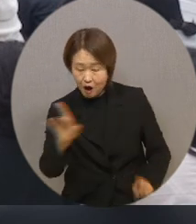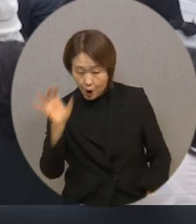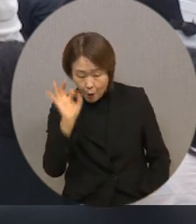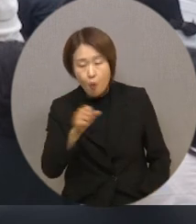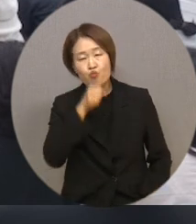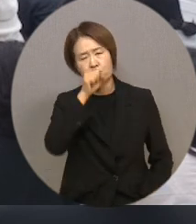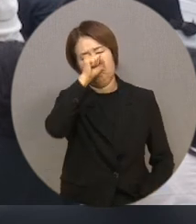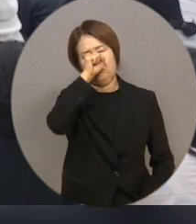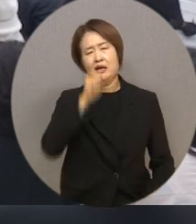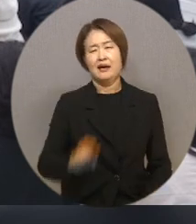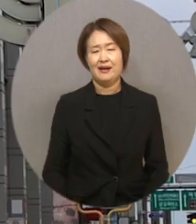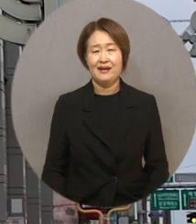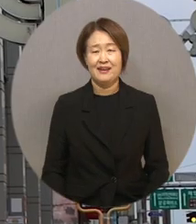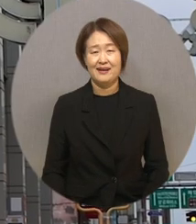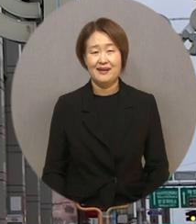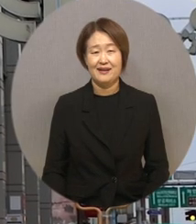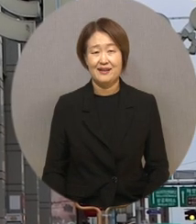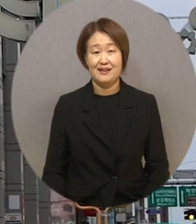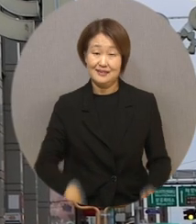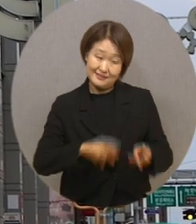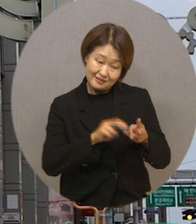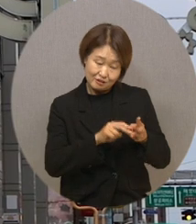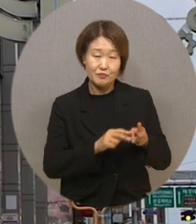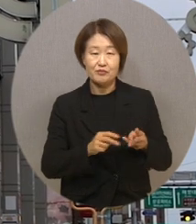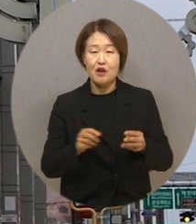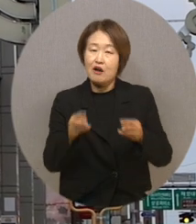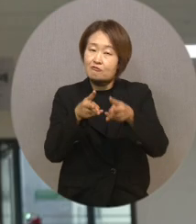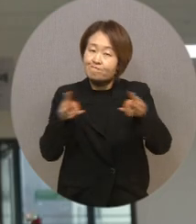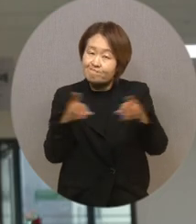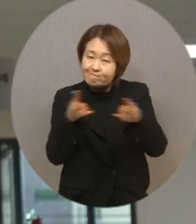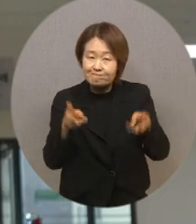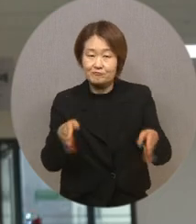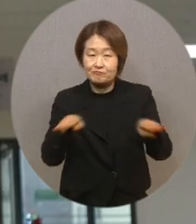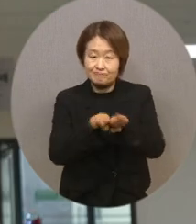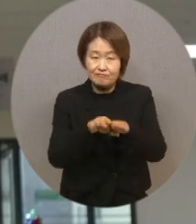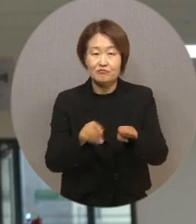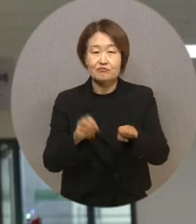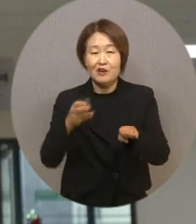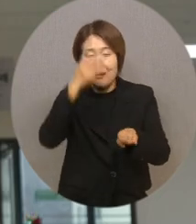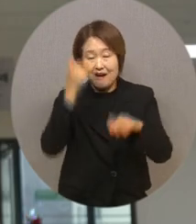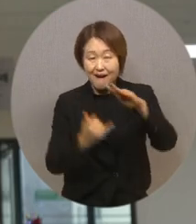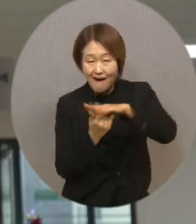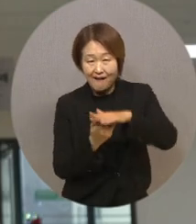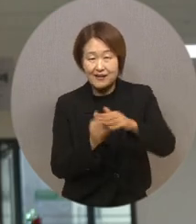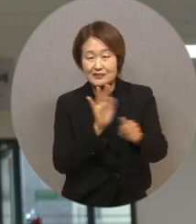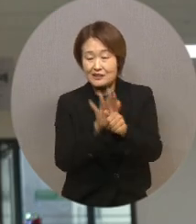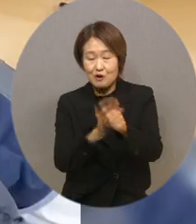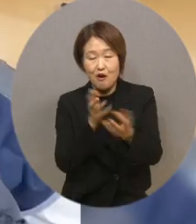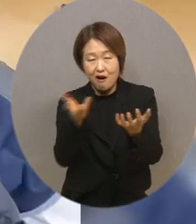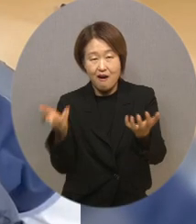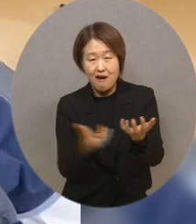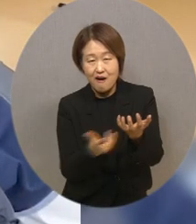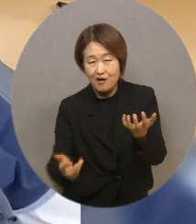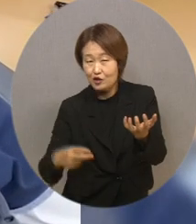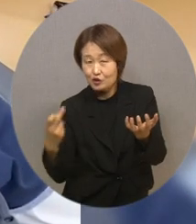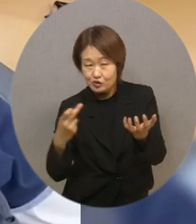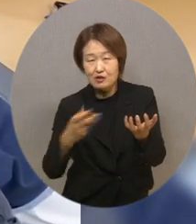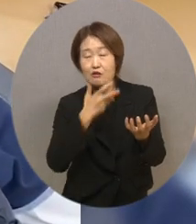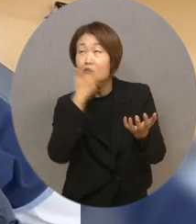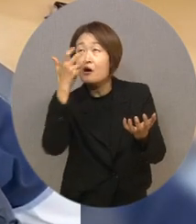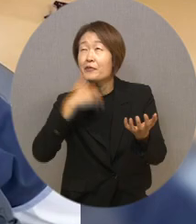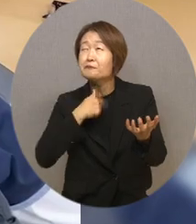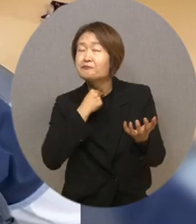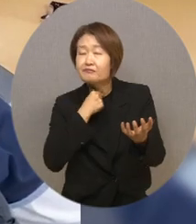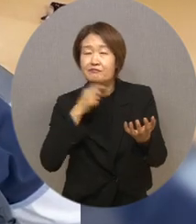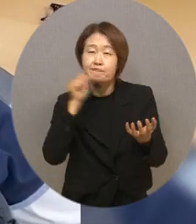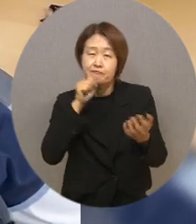점수를 얻었습니다. 센터는 3층 규모 건물에 12개의 청소년 지원 공간을 운영하며 꿈, 진로,